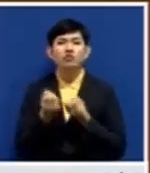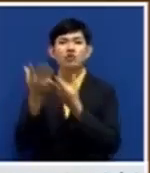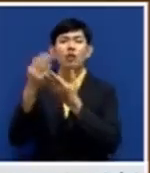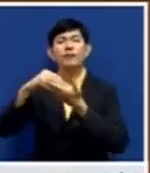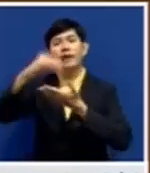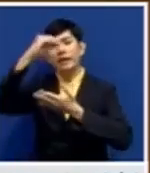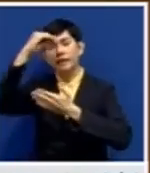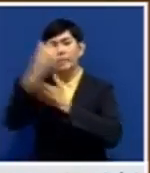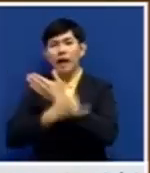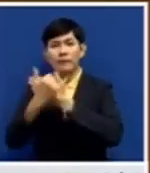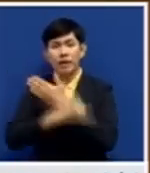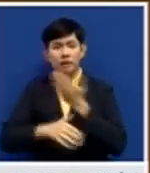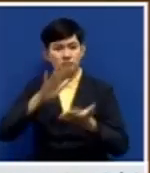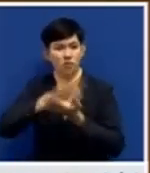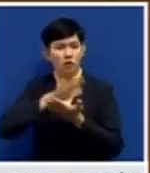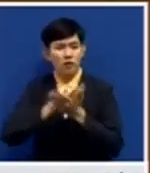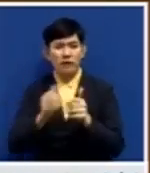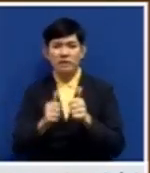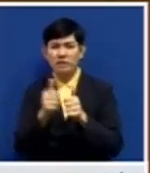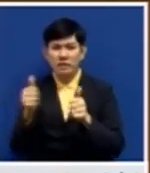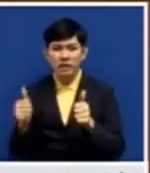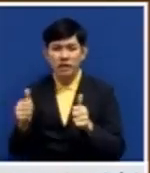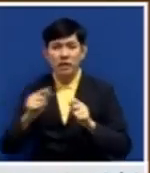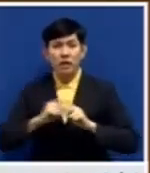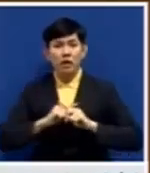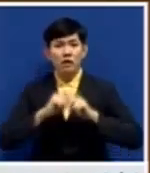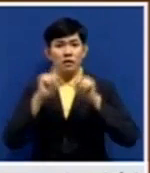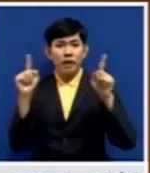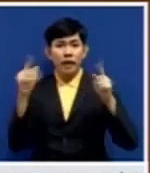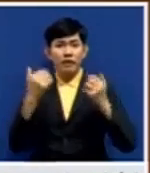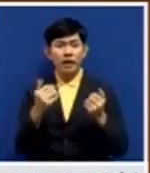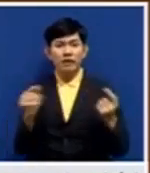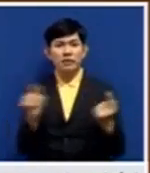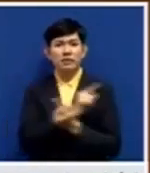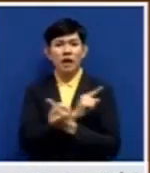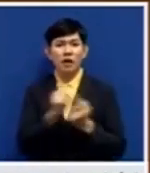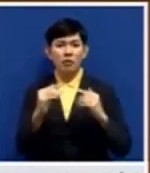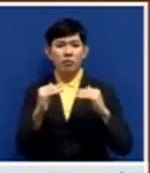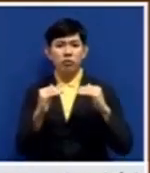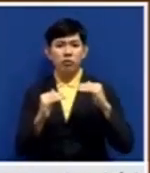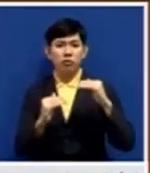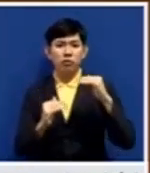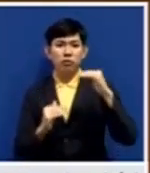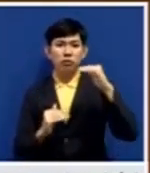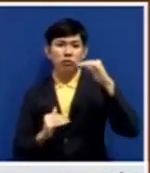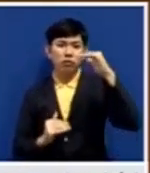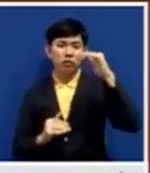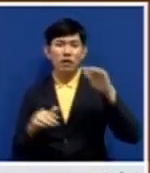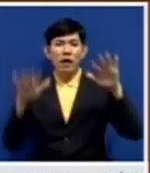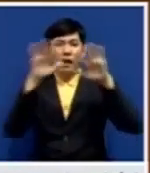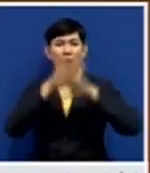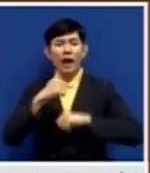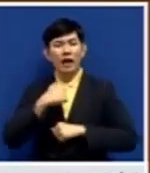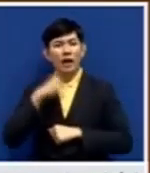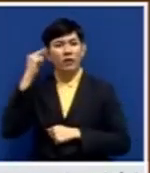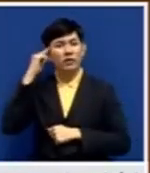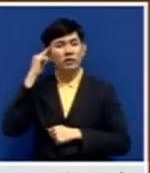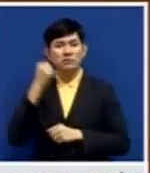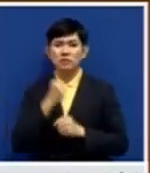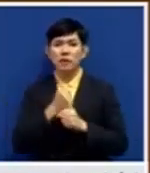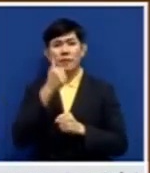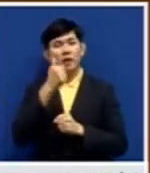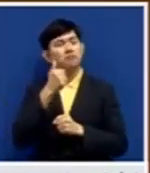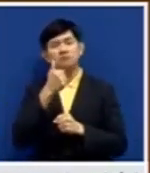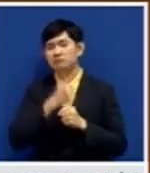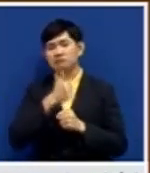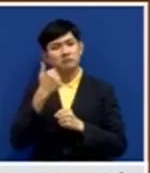เขาเข้าโรงเรียนดีๆไอ้ความที่มันทางสังคมมันออกไปอย่างเงี้ยนะเราไม่สามารถให้มันเกิดขึ้น